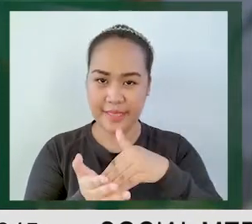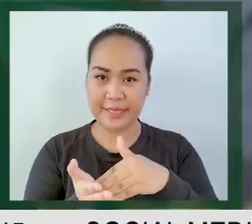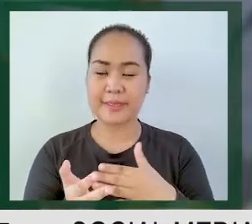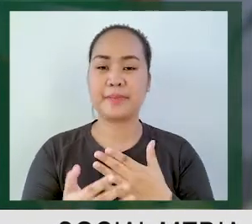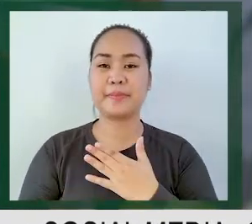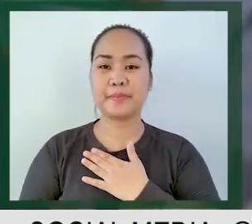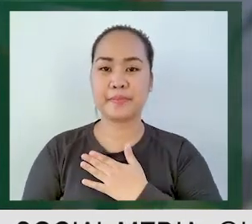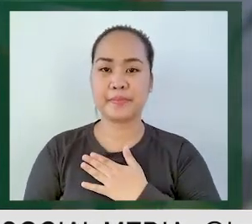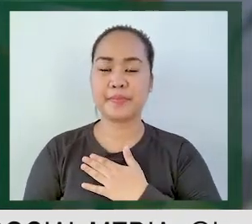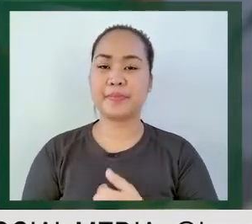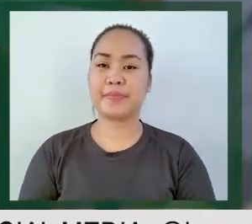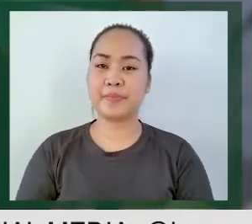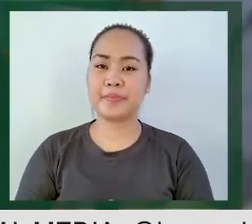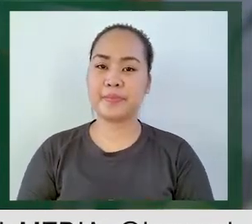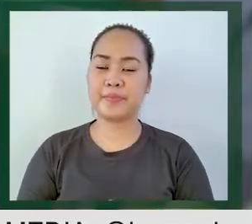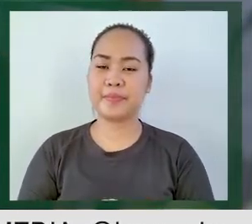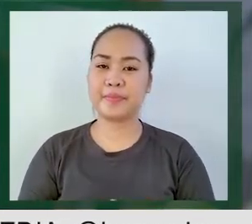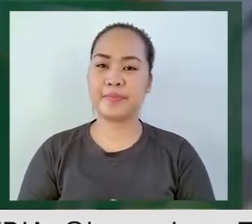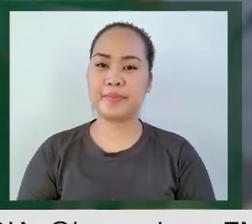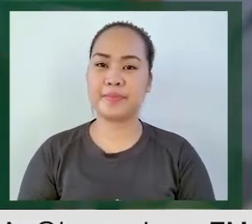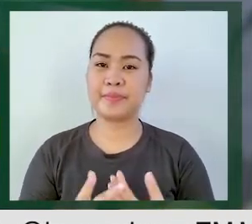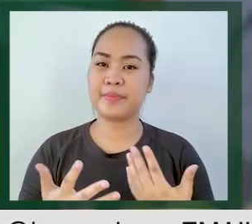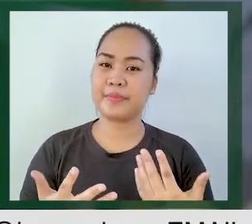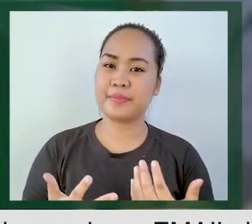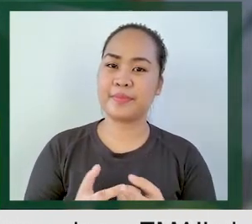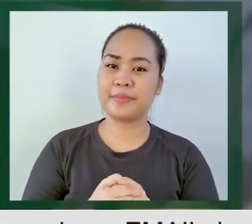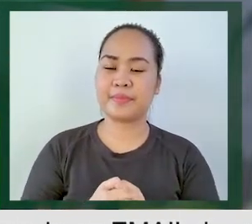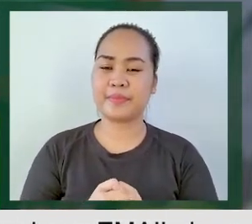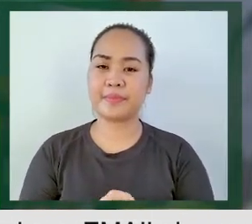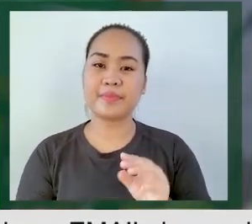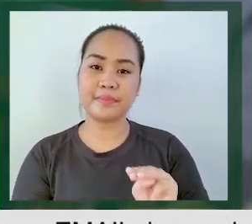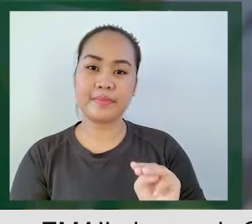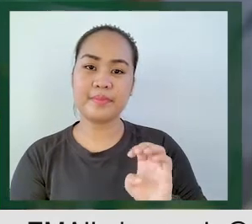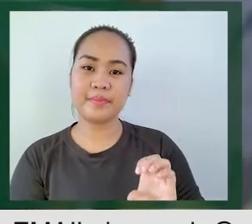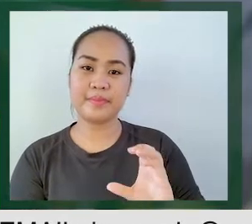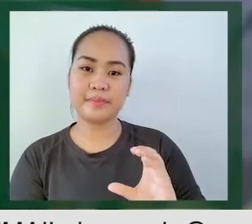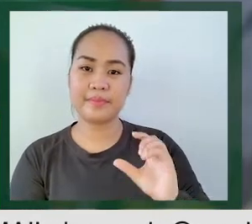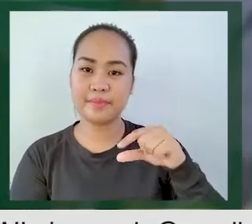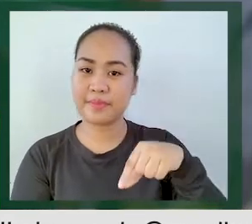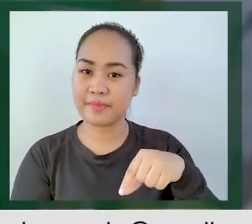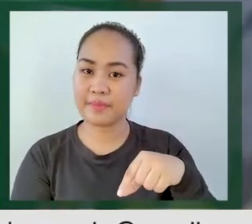ang ating MECQ, no, again, limited lamang po tayo, ha, sa ating